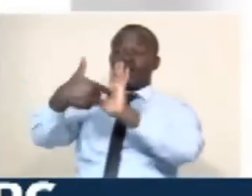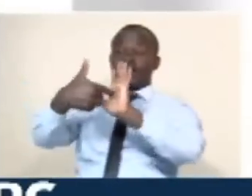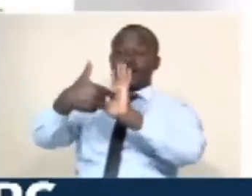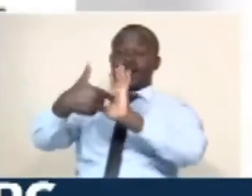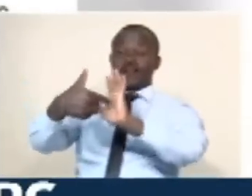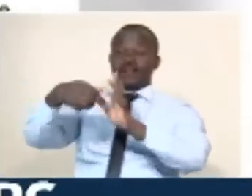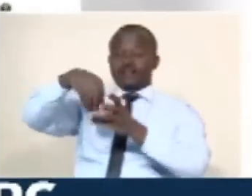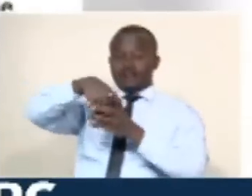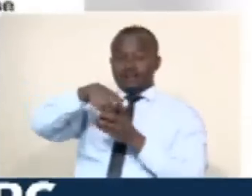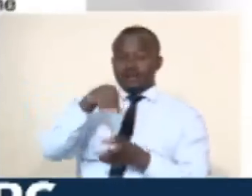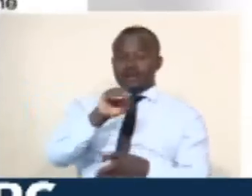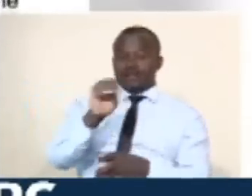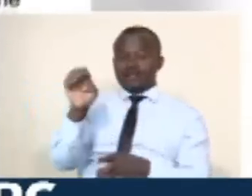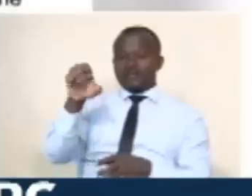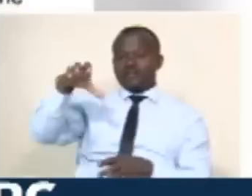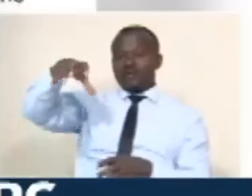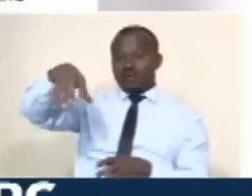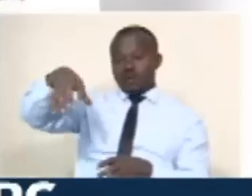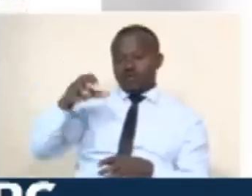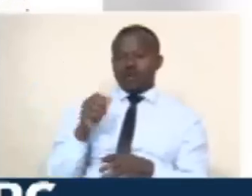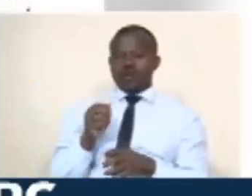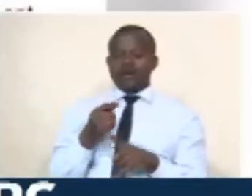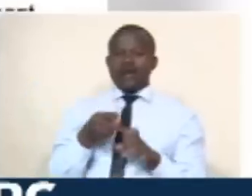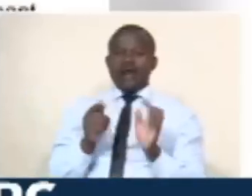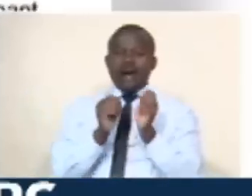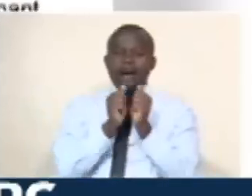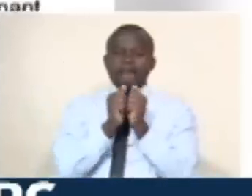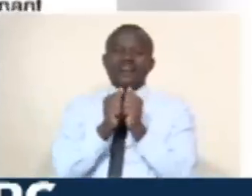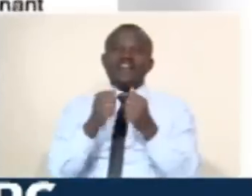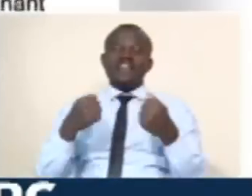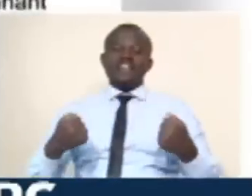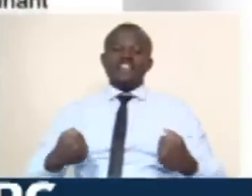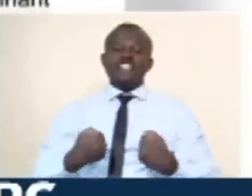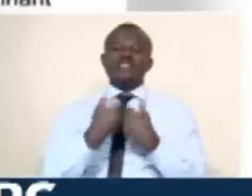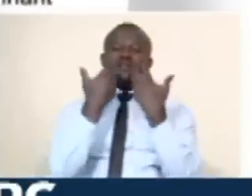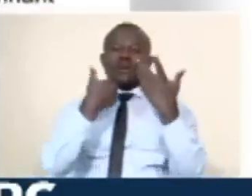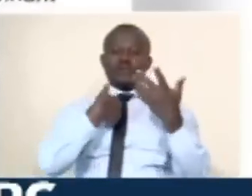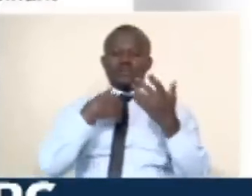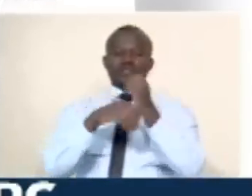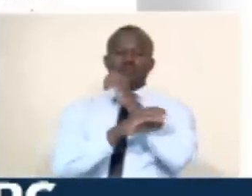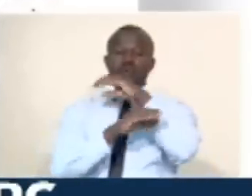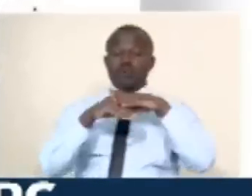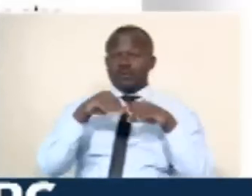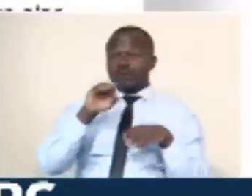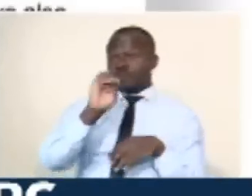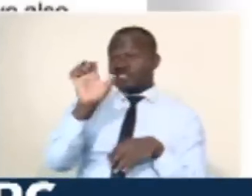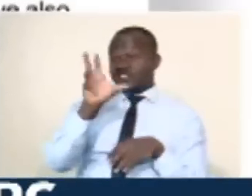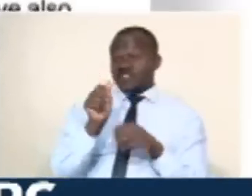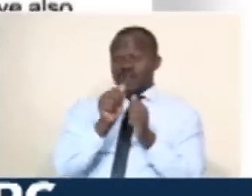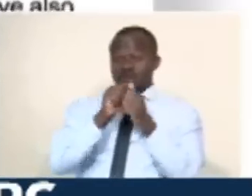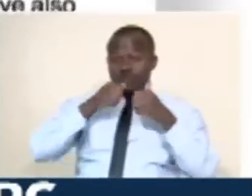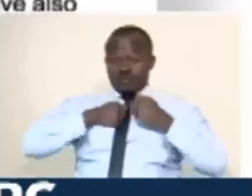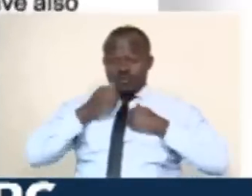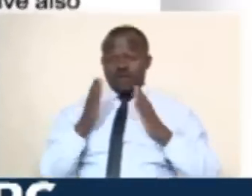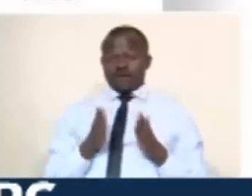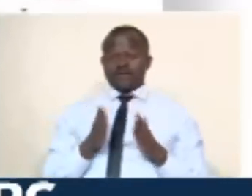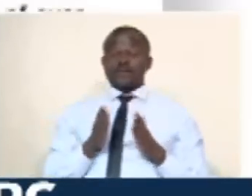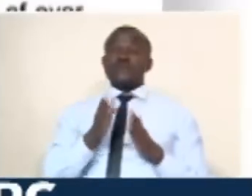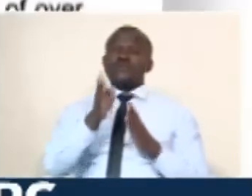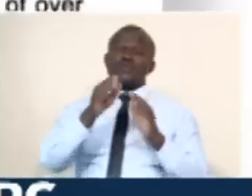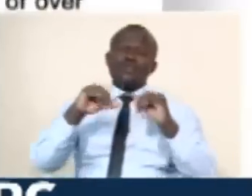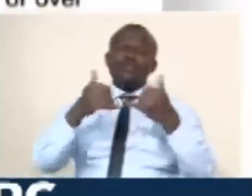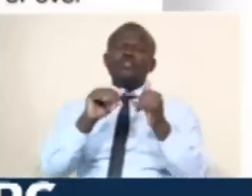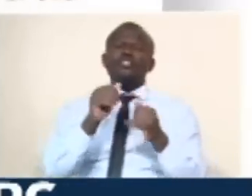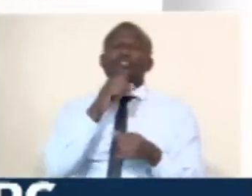bwa Repubulika Iharanira Demokarasi ya Kongo, ndetse n'ingaruka bifite ku mutekano w'ibihugu byo mu karere birimo n'u Rwanda. Rikomeza rigira riti uyu mukino ushaje wo